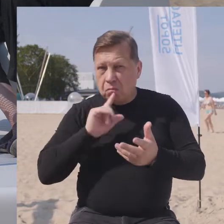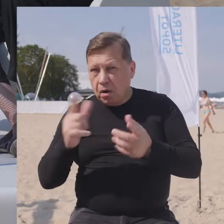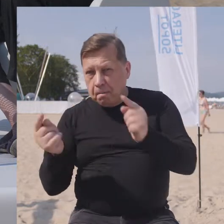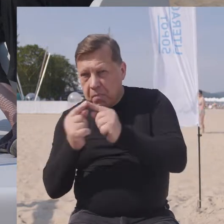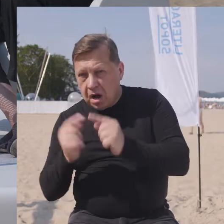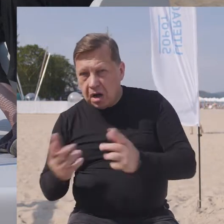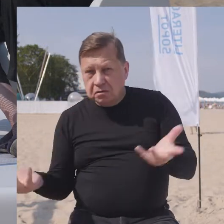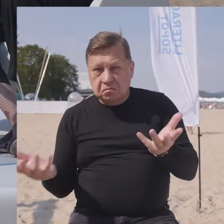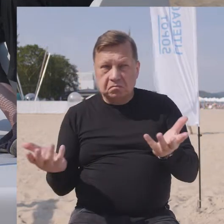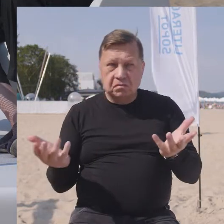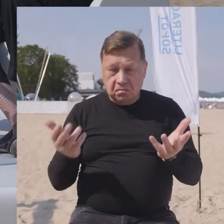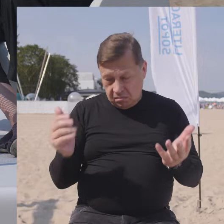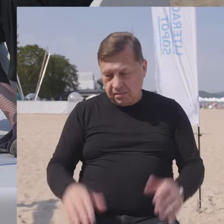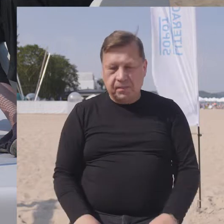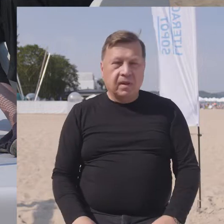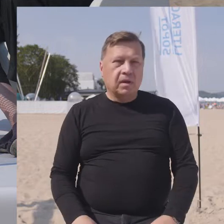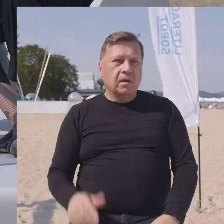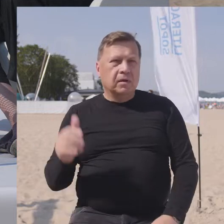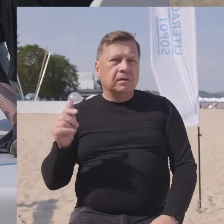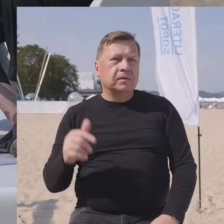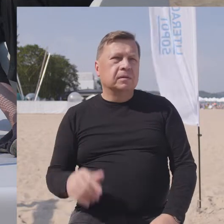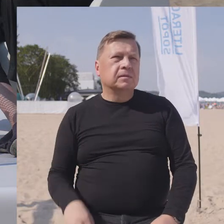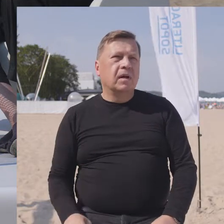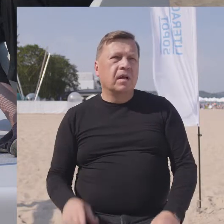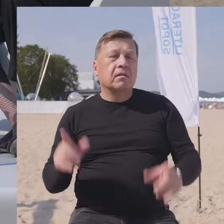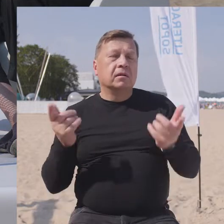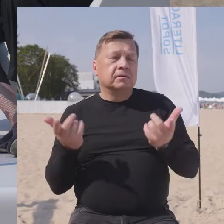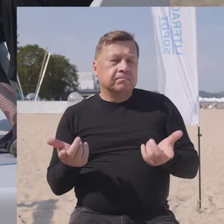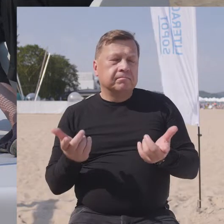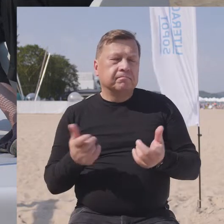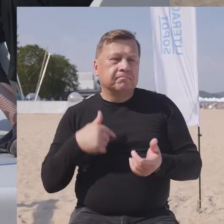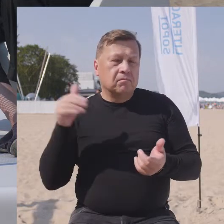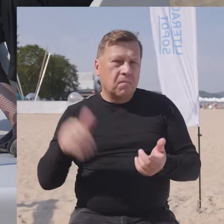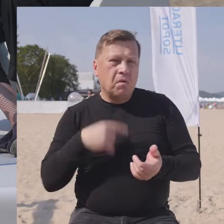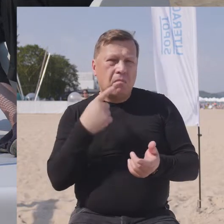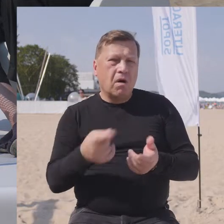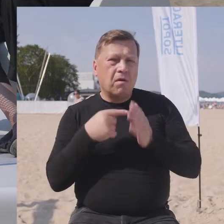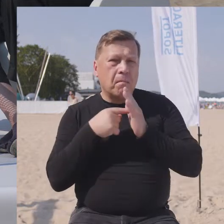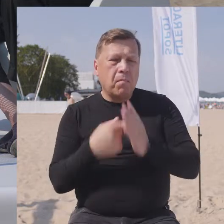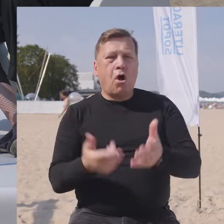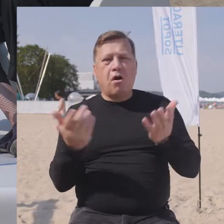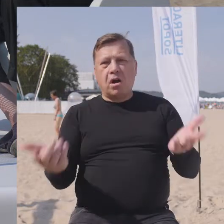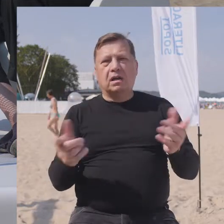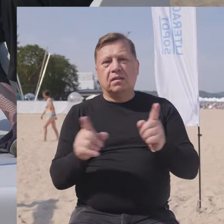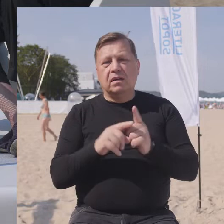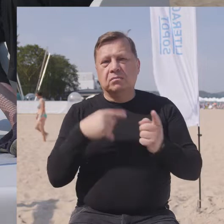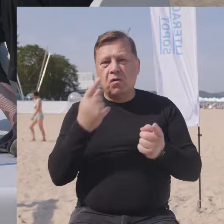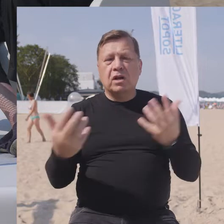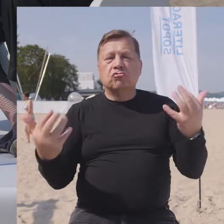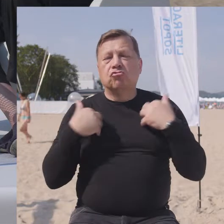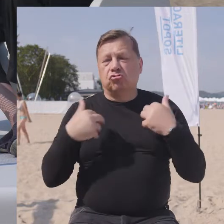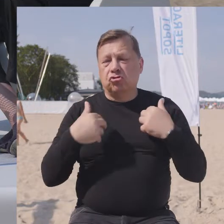zastosowanie, mogą być odegrane, a zatem może być też pokazany pewnego rodzaju scenariusz